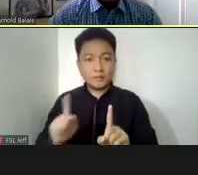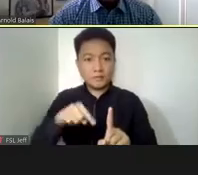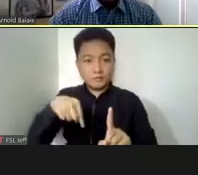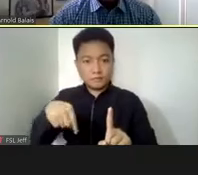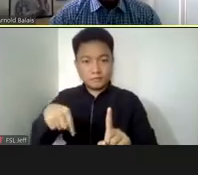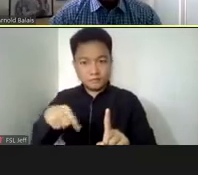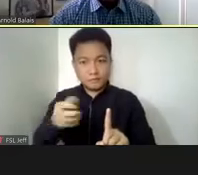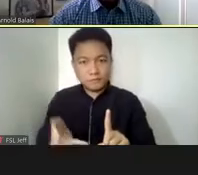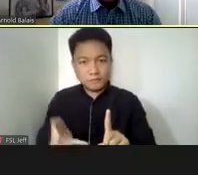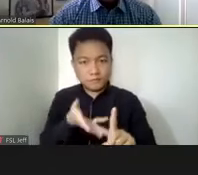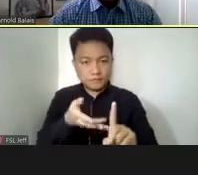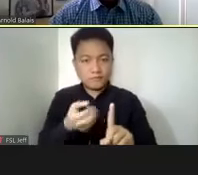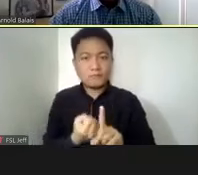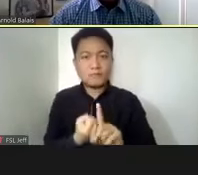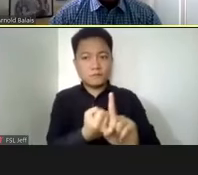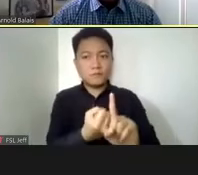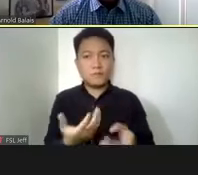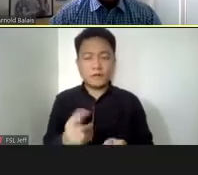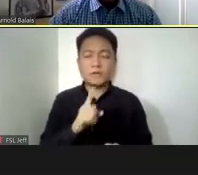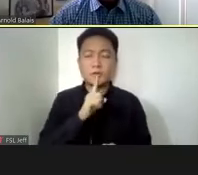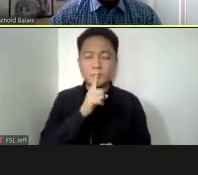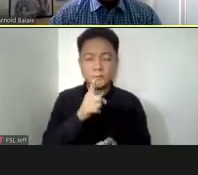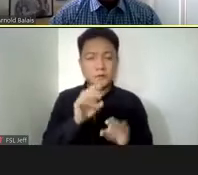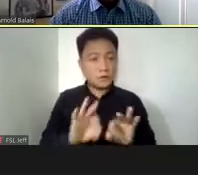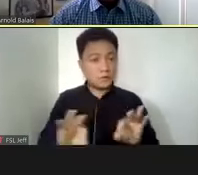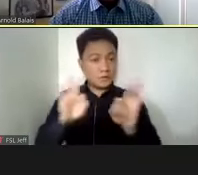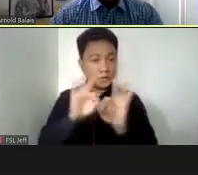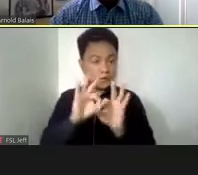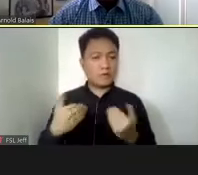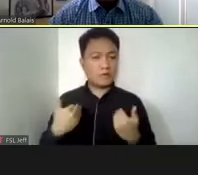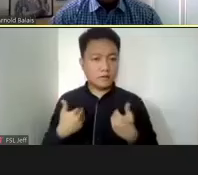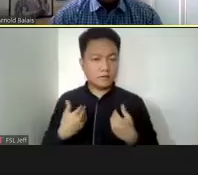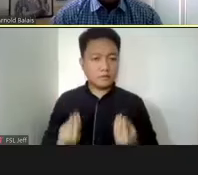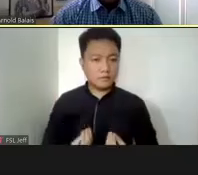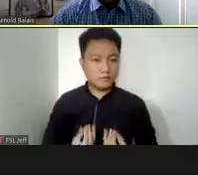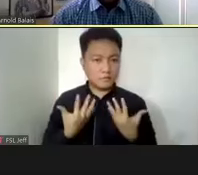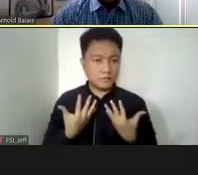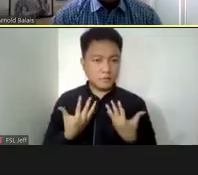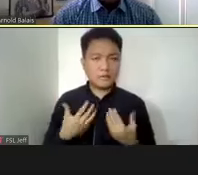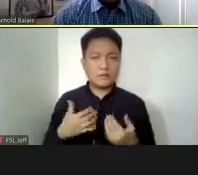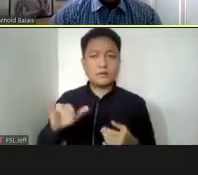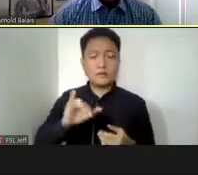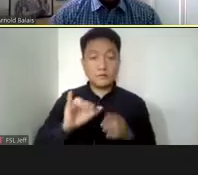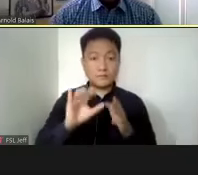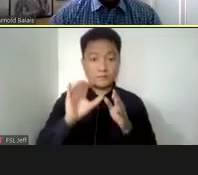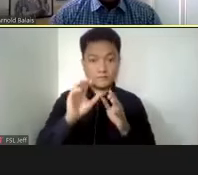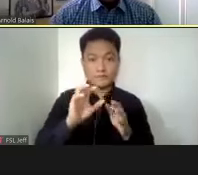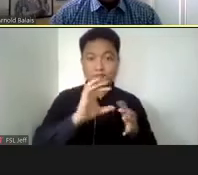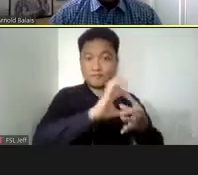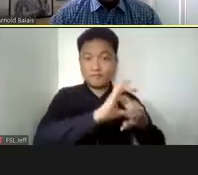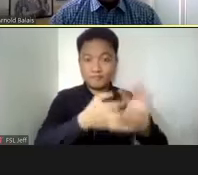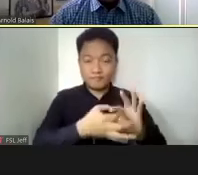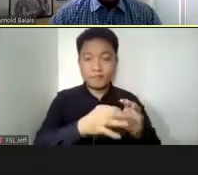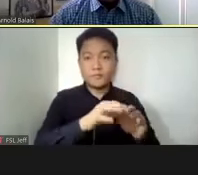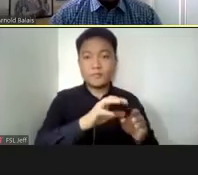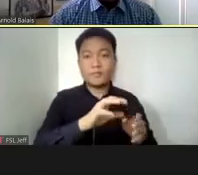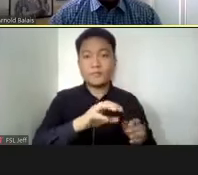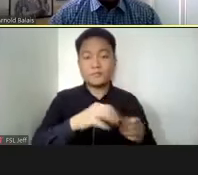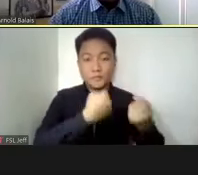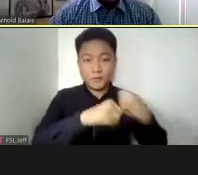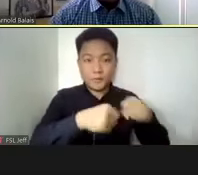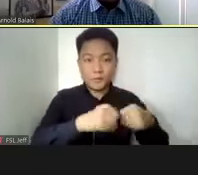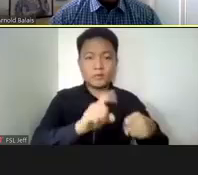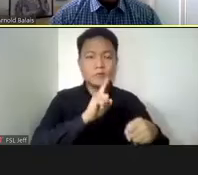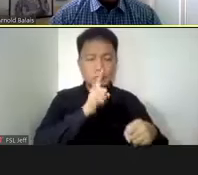rin yan siya. May dumarating na point na nabe-burn out din kami. Itasawa na kami sa ginagawa namin, parang routine na lang eh. Like sa training